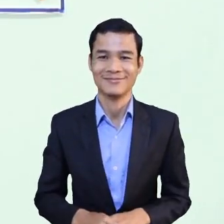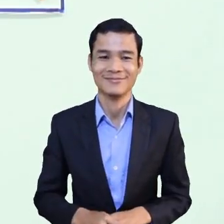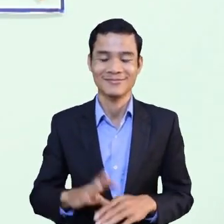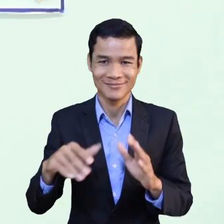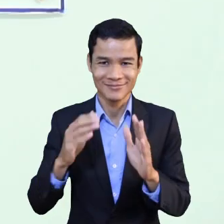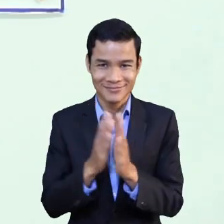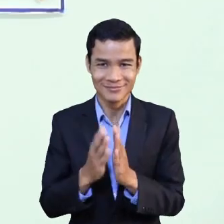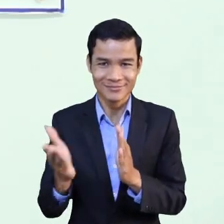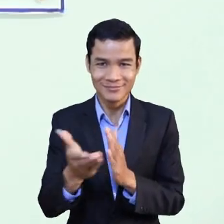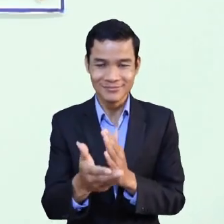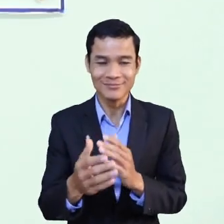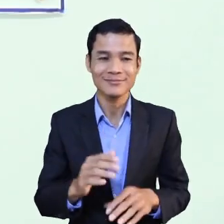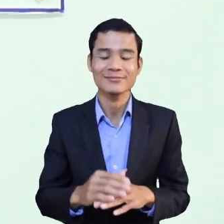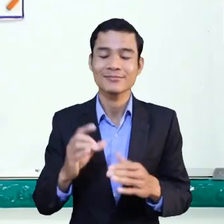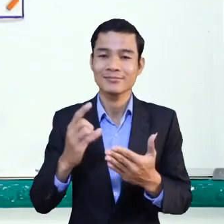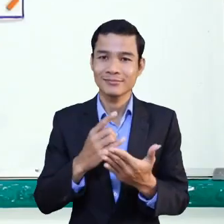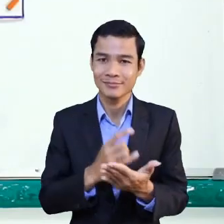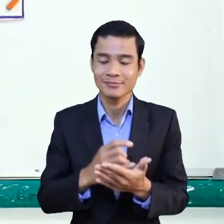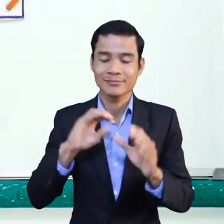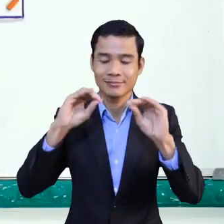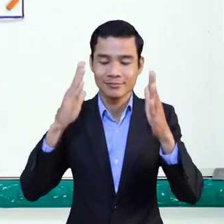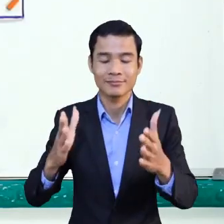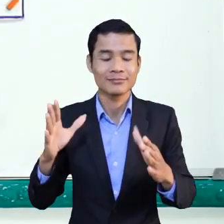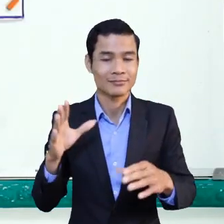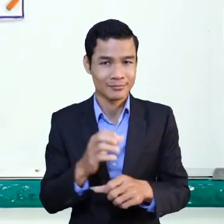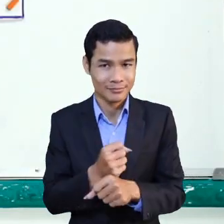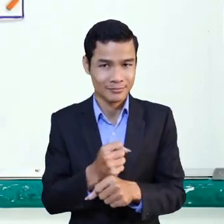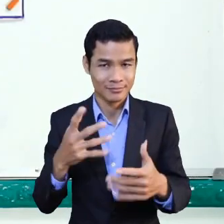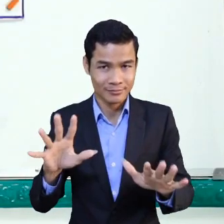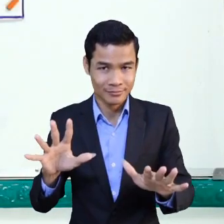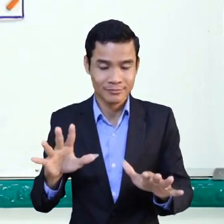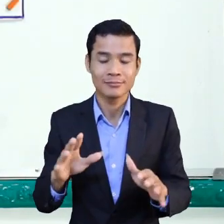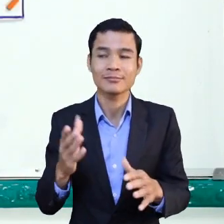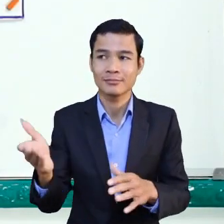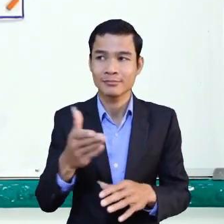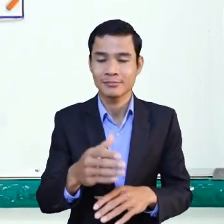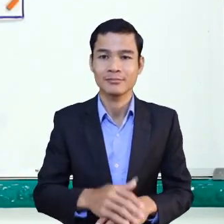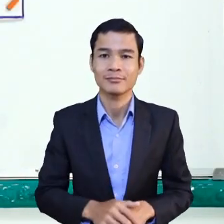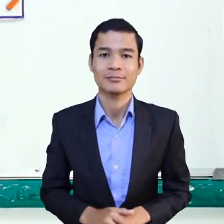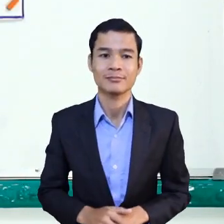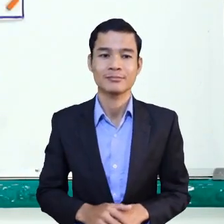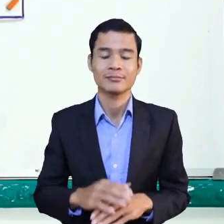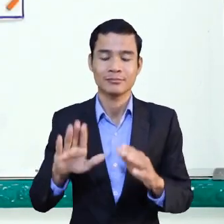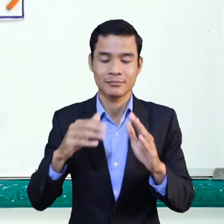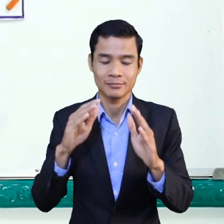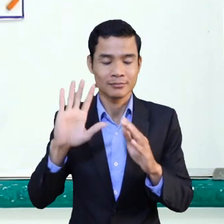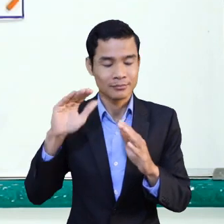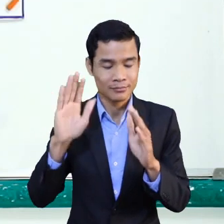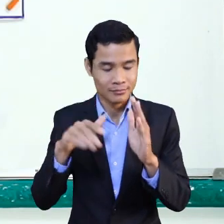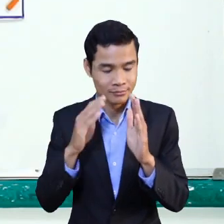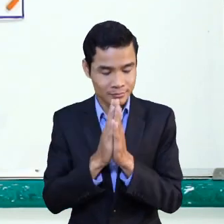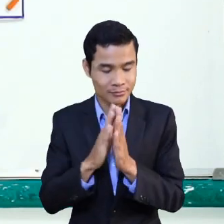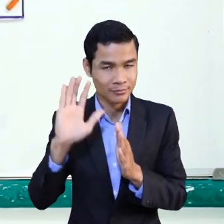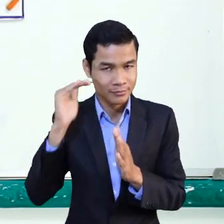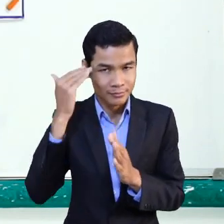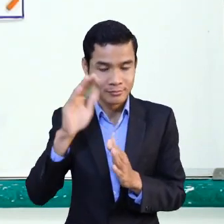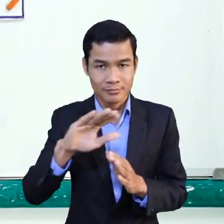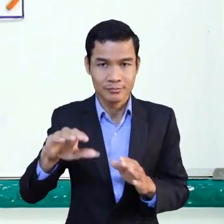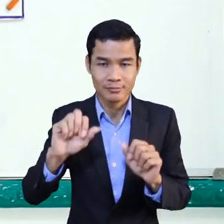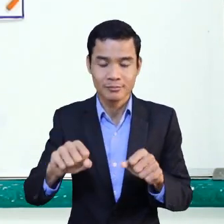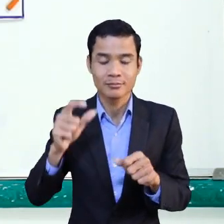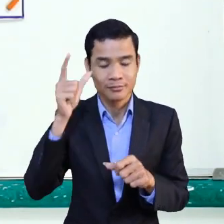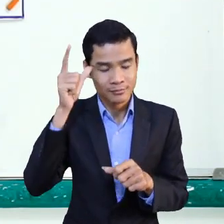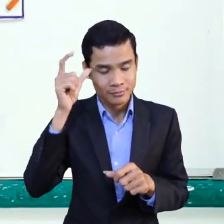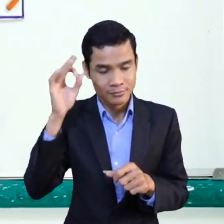ចាអរគុណកូនកូនយ៉ាងមេរៀនរបស់អ្នកគ្រូក៏បានដល់ទីបញ្ចប់ដែរណាចាអ្នកគ្រូសង្ឃឹមនឹងជឿជាក់ថាកូនកូនប្រក